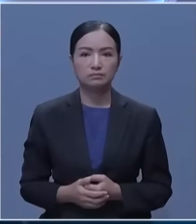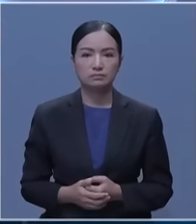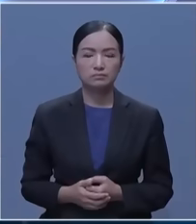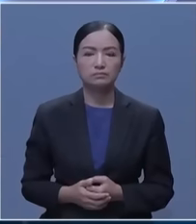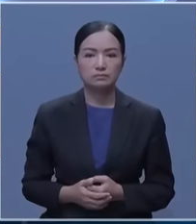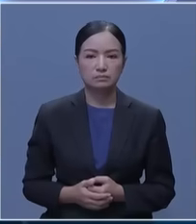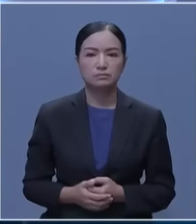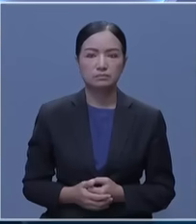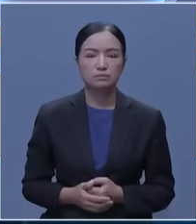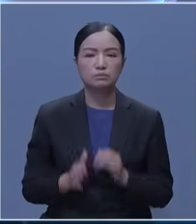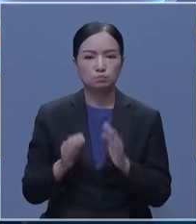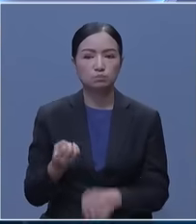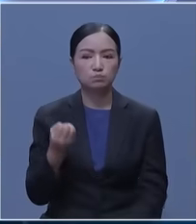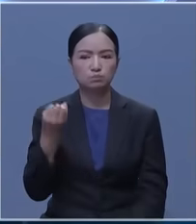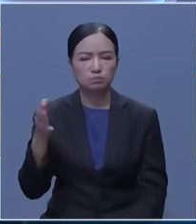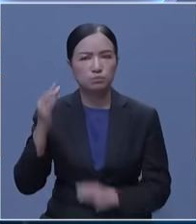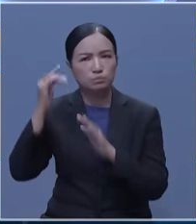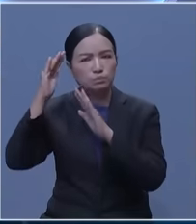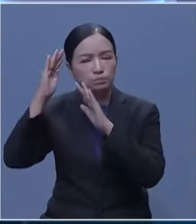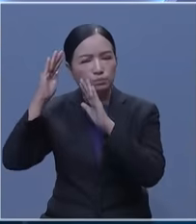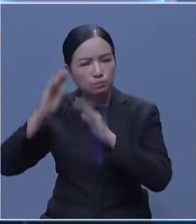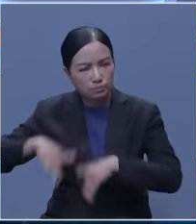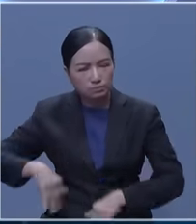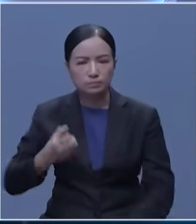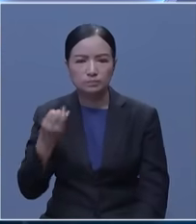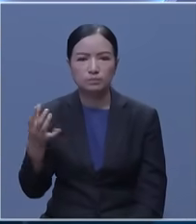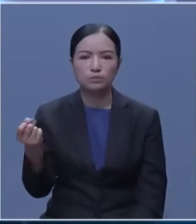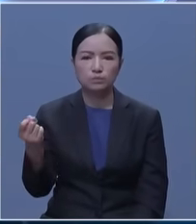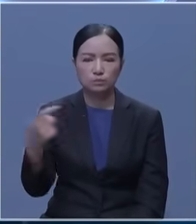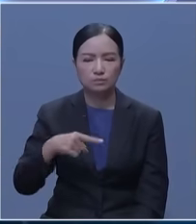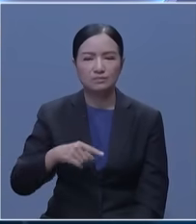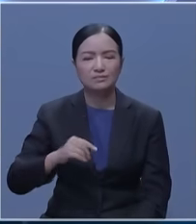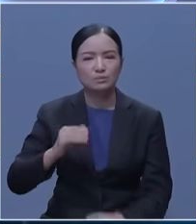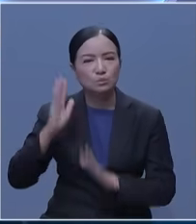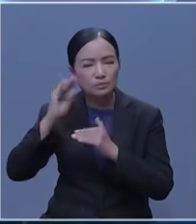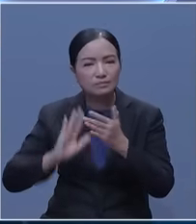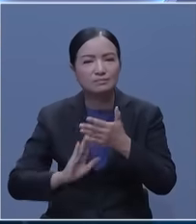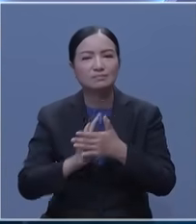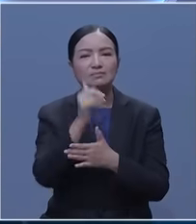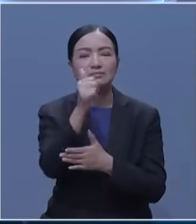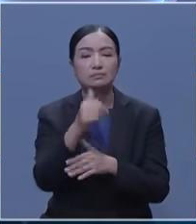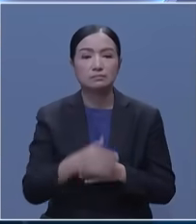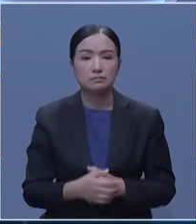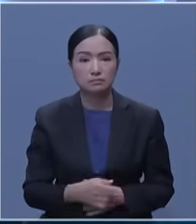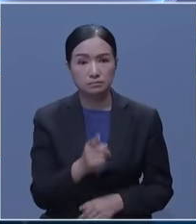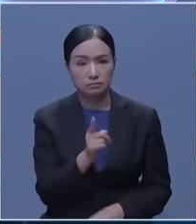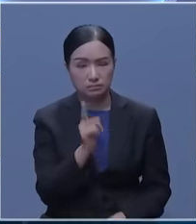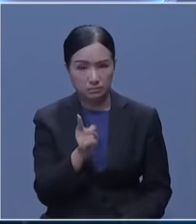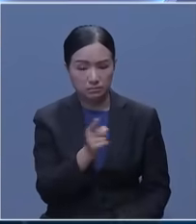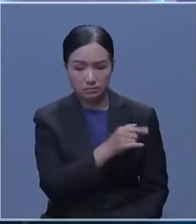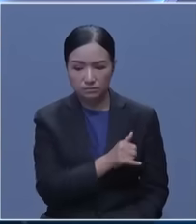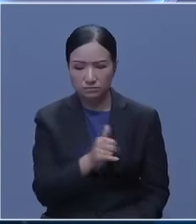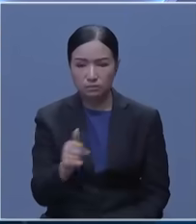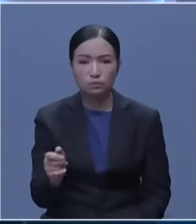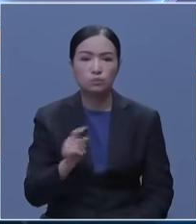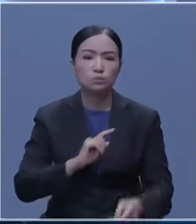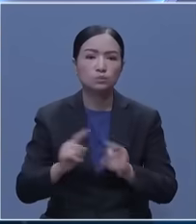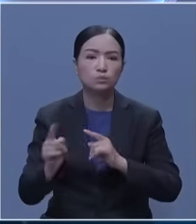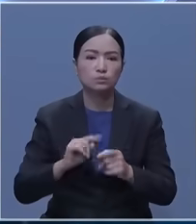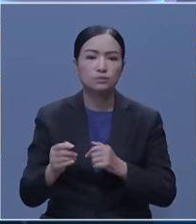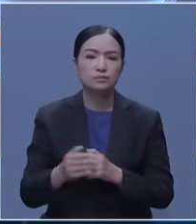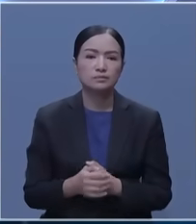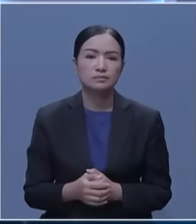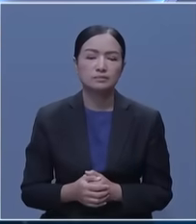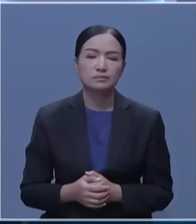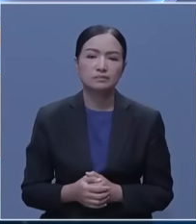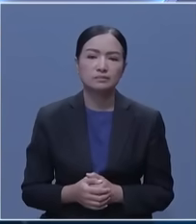สมหวังเพราะฝากกันมาเยอะเหลือเกินคือความจริงวาระที่ท่านนายกไปพูดที่เพื่อไทยเนี่ยเป็นเรื่องของการแก้หนี้นะคือช่วงนี้เรื่องหนี้เป็นเรื่องสำ